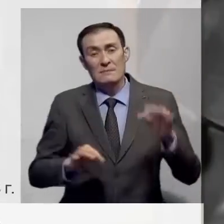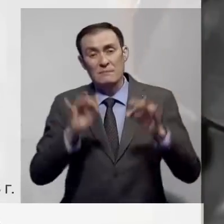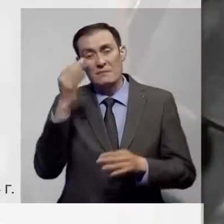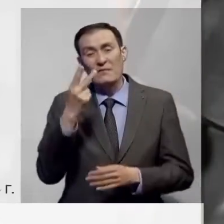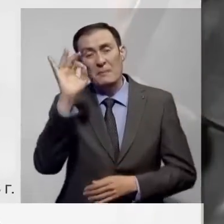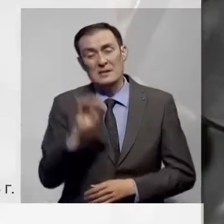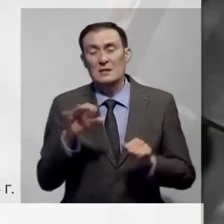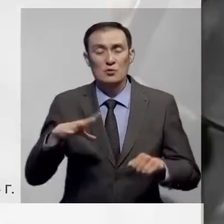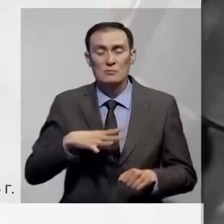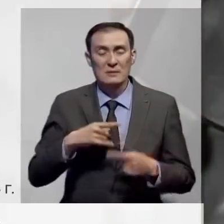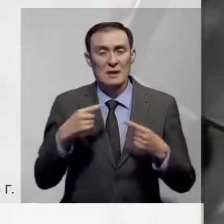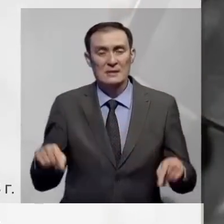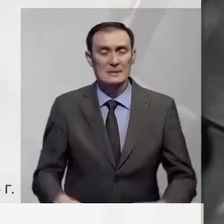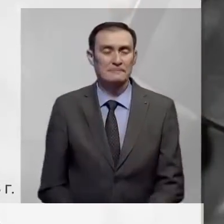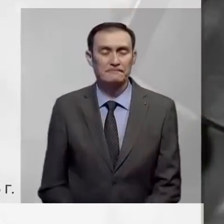в 2%.